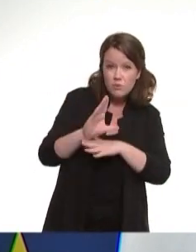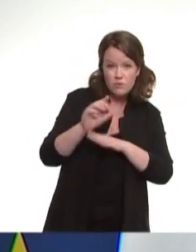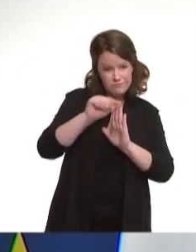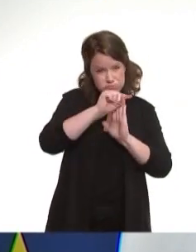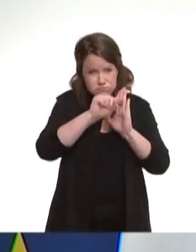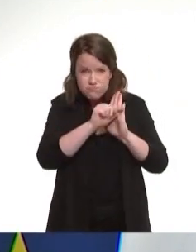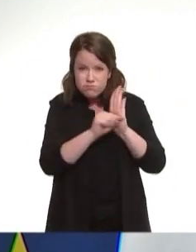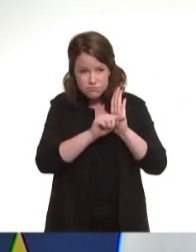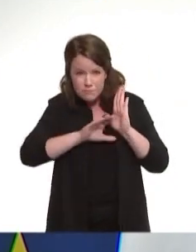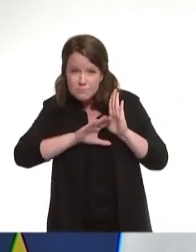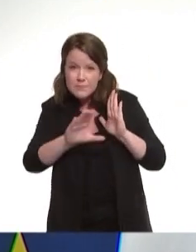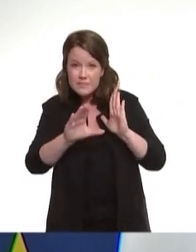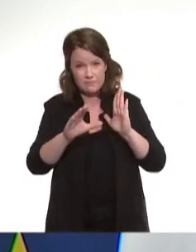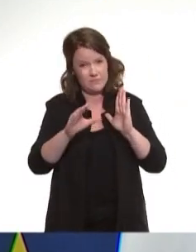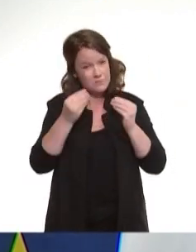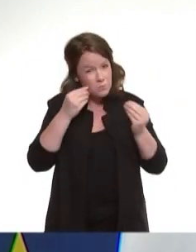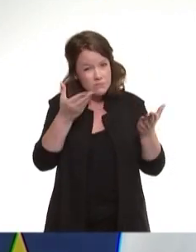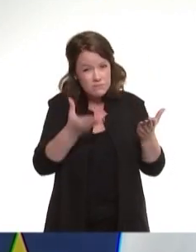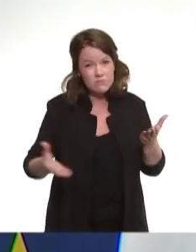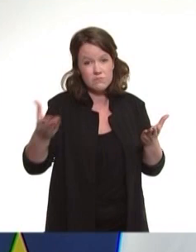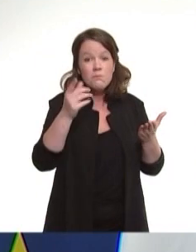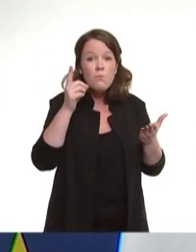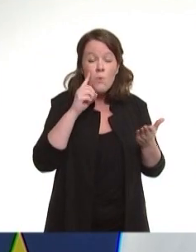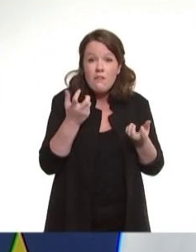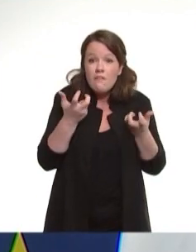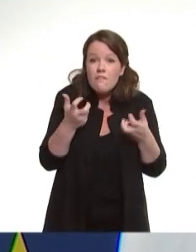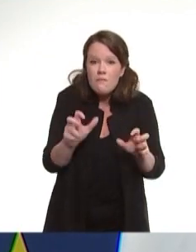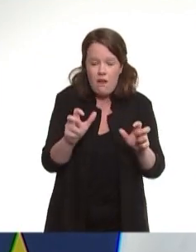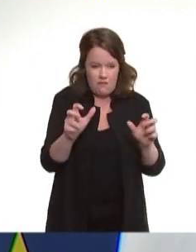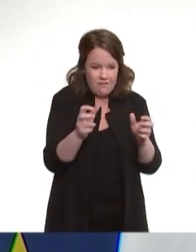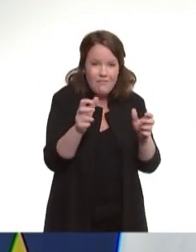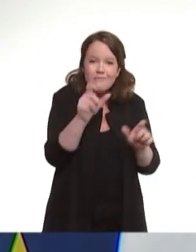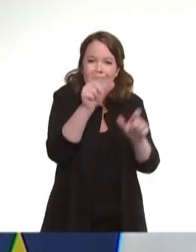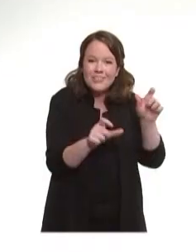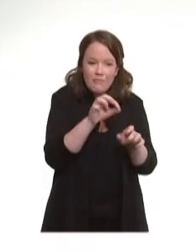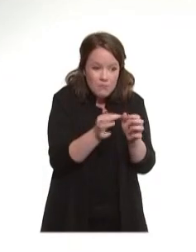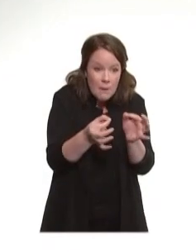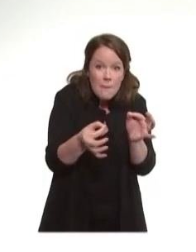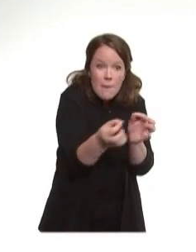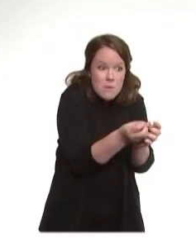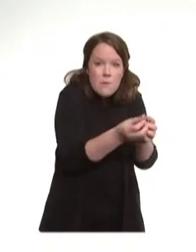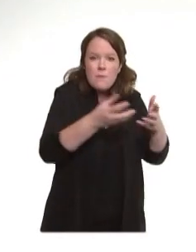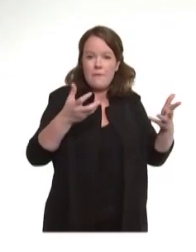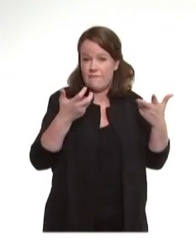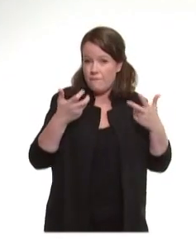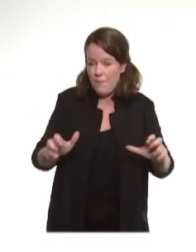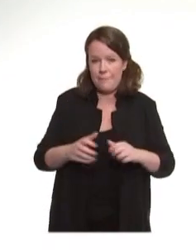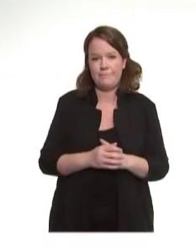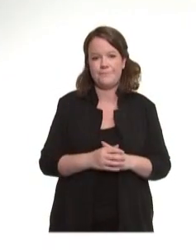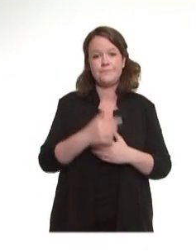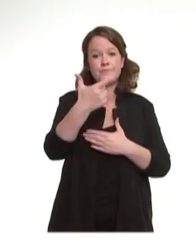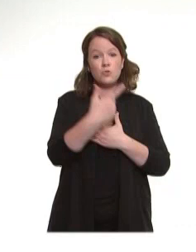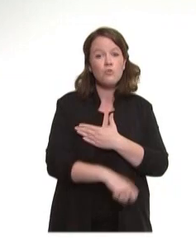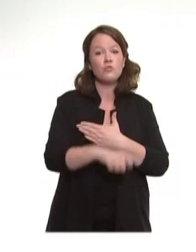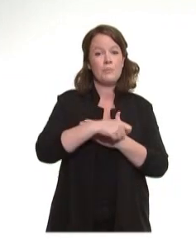objectif d'éviter des contaminations groupées dans ces métropoles il ya deux semaines nous avons également classé bordeaux rennes